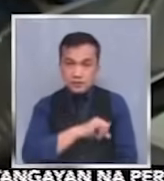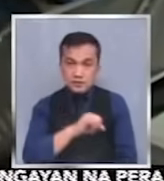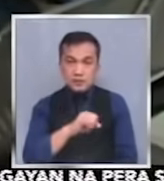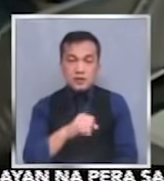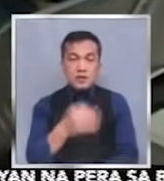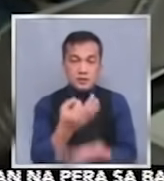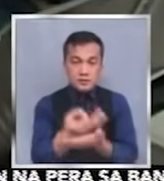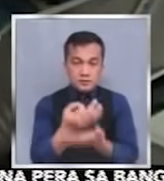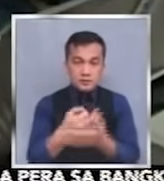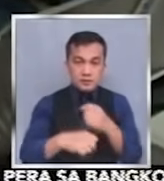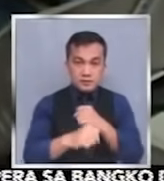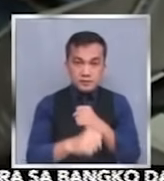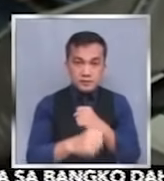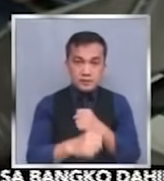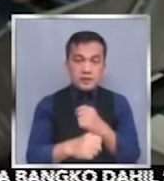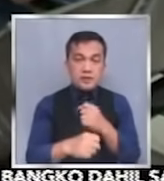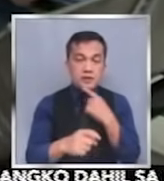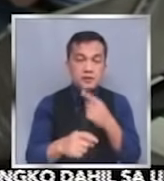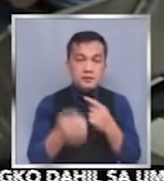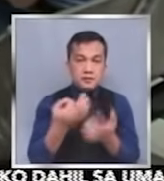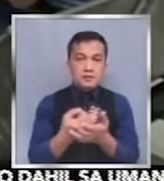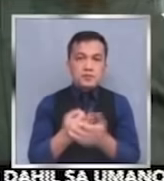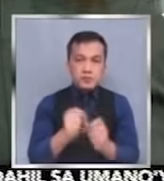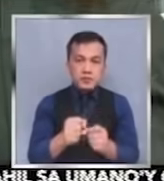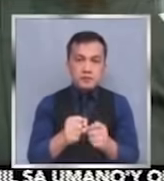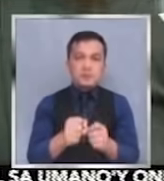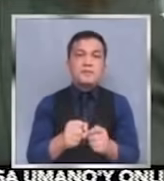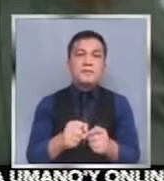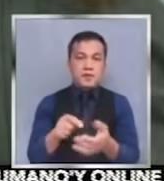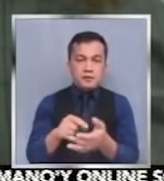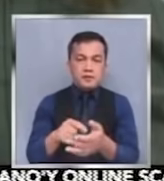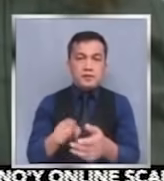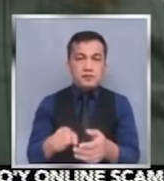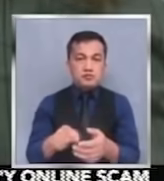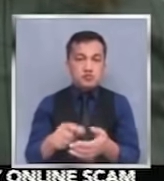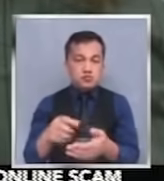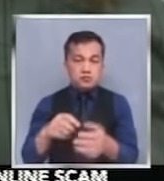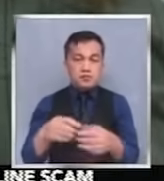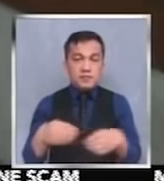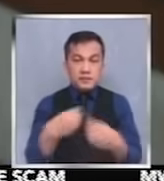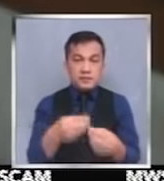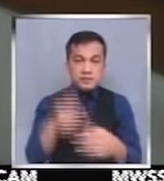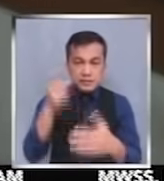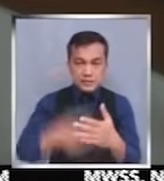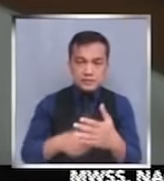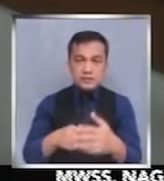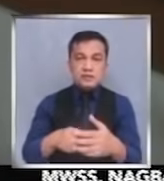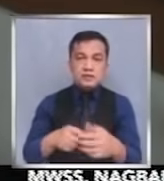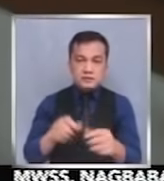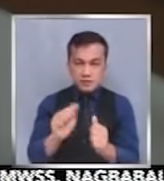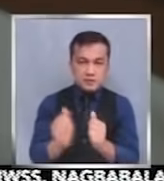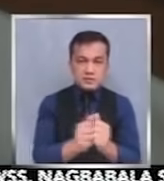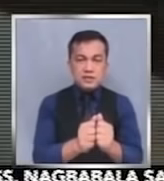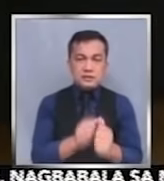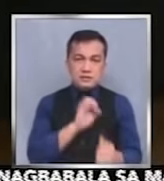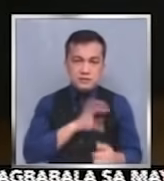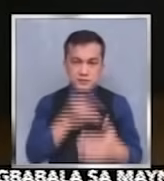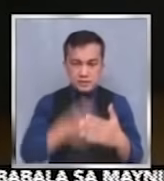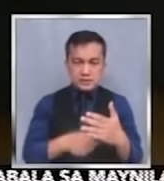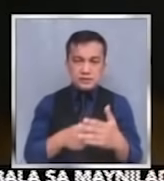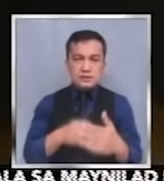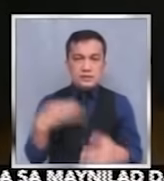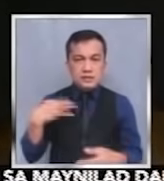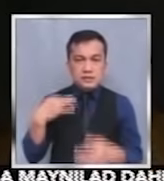ay napapatawa ng income tax at dapat isama sa taxable income ng kandidato. Sabi ni Gia, mabuti pa nga daw yung